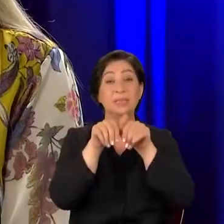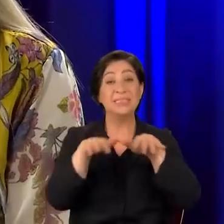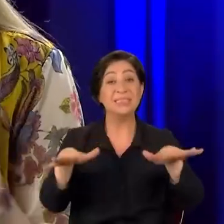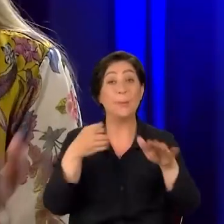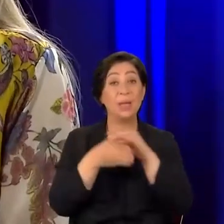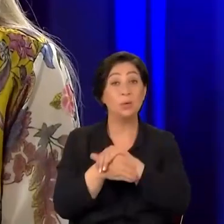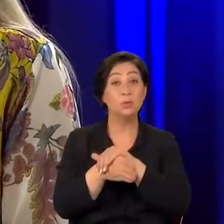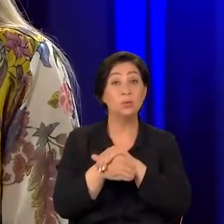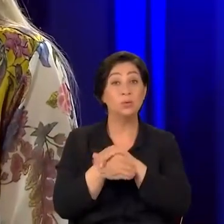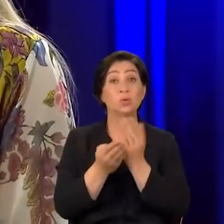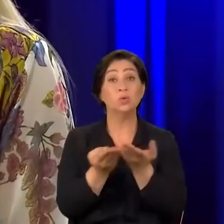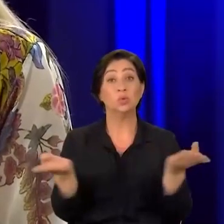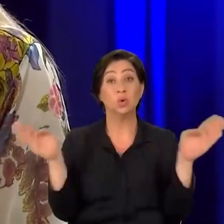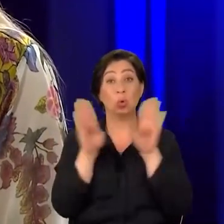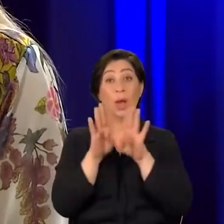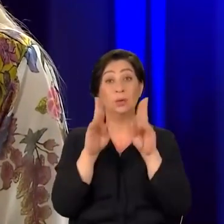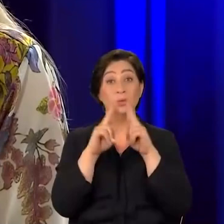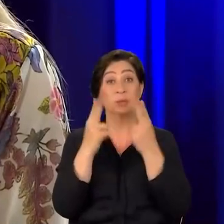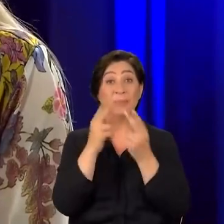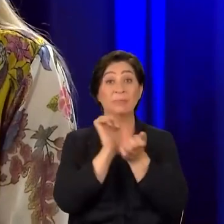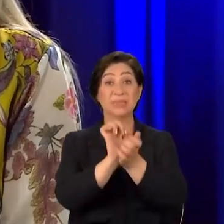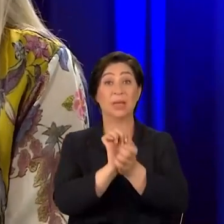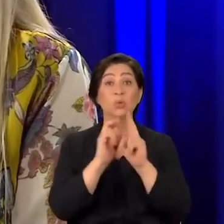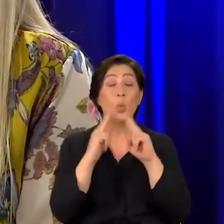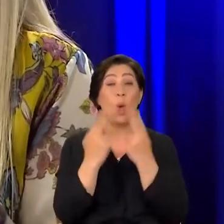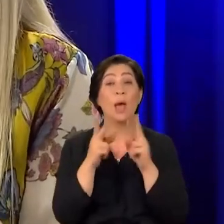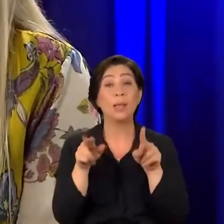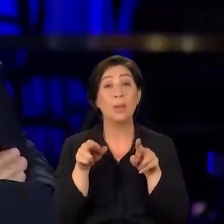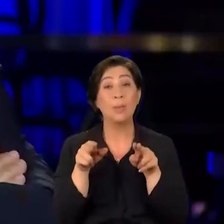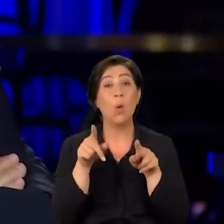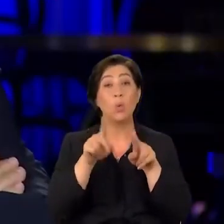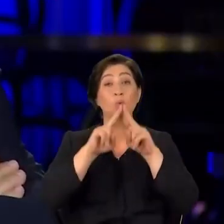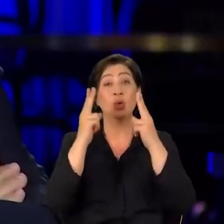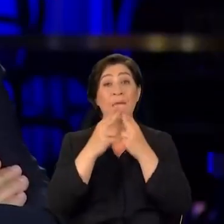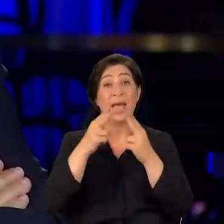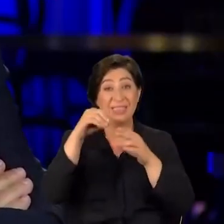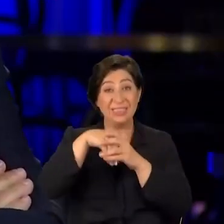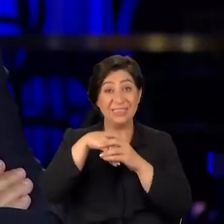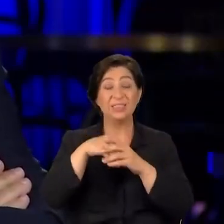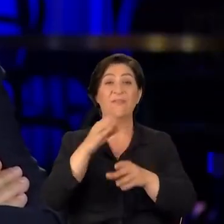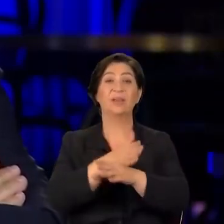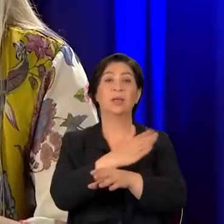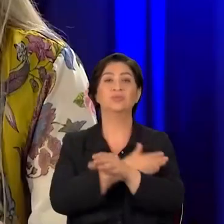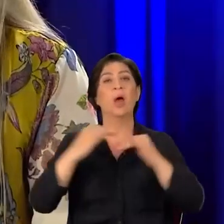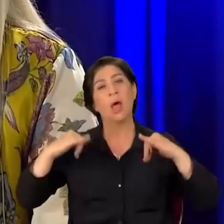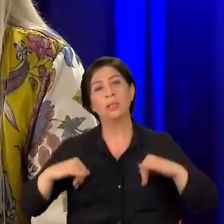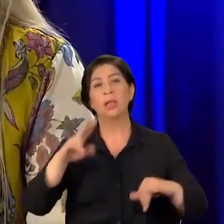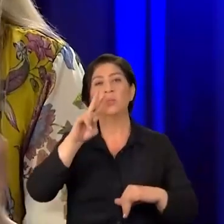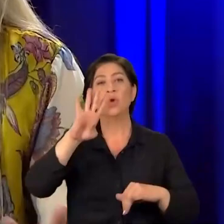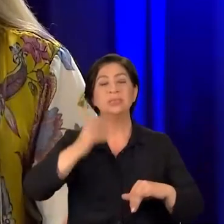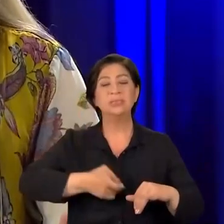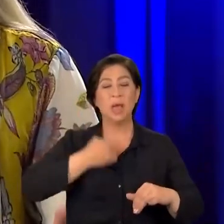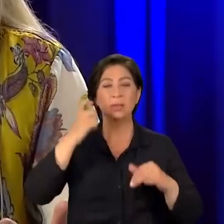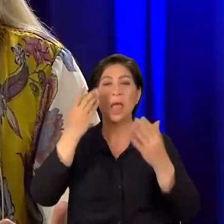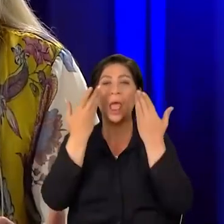geçiyoruz. Duvarlı dünya aslında bir hapishane dünyası. Yani o dünyanın içinde vatandaşlar sere serpe açık, 24 saat hiçbir